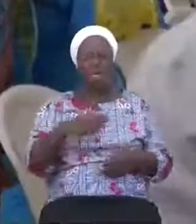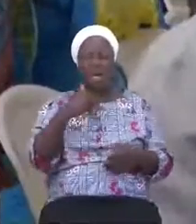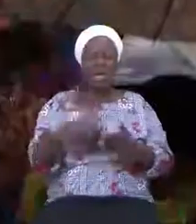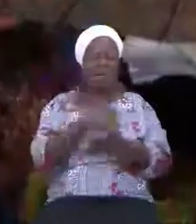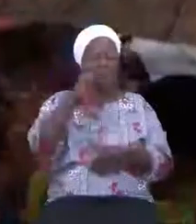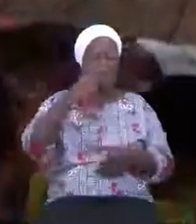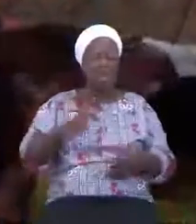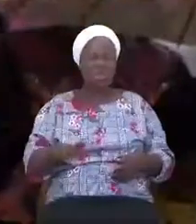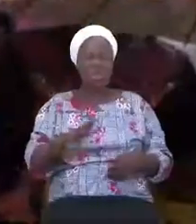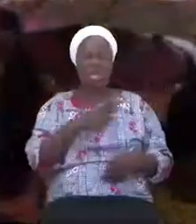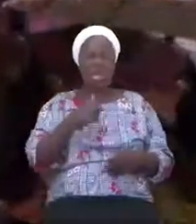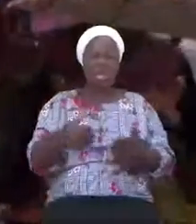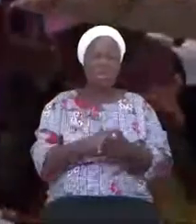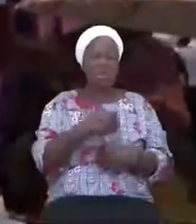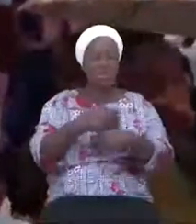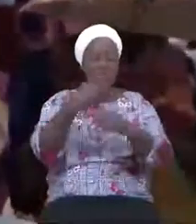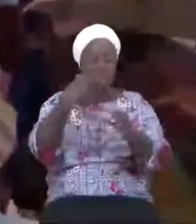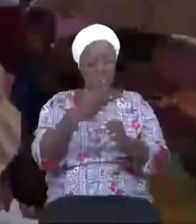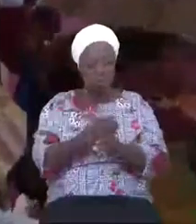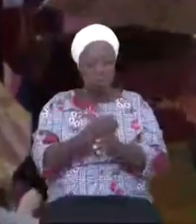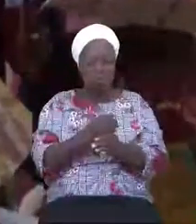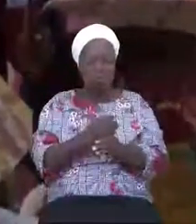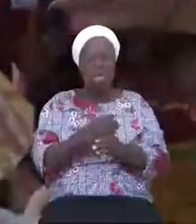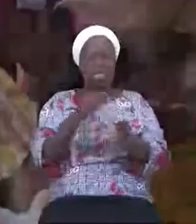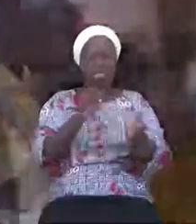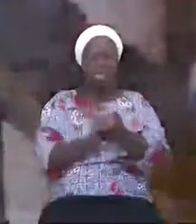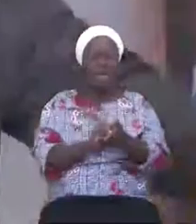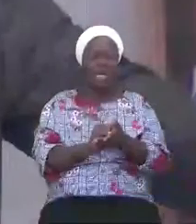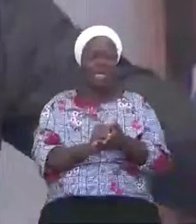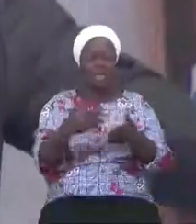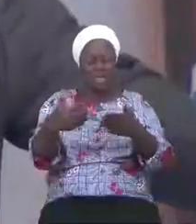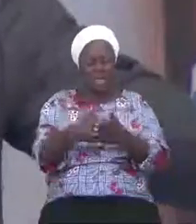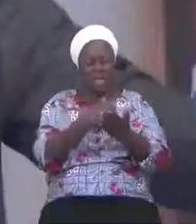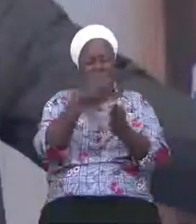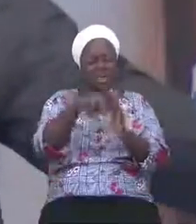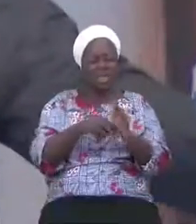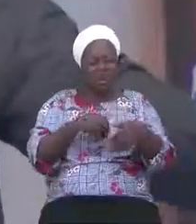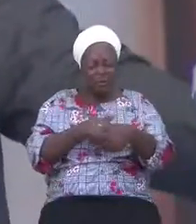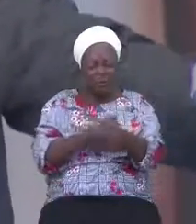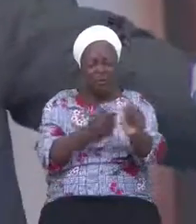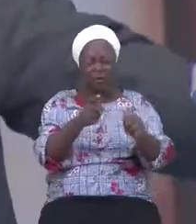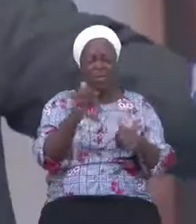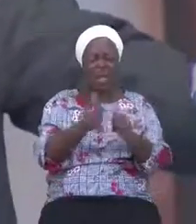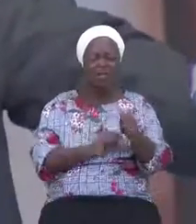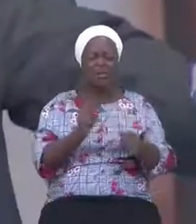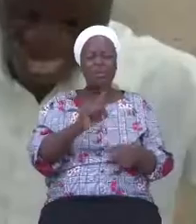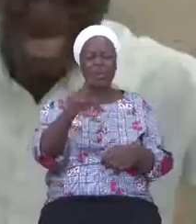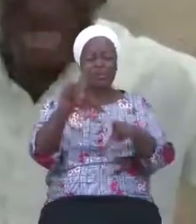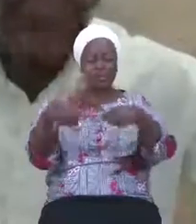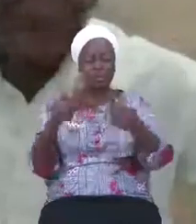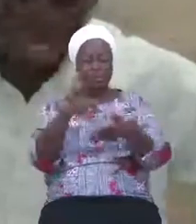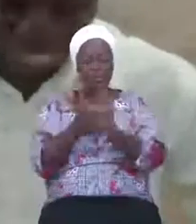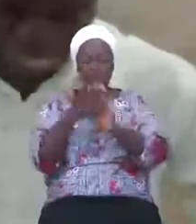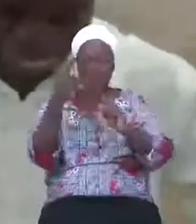fille, une nouvelle créature. Cette nouveauté de vie te suivra partout où tu iras.